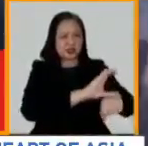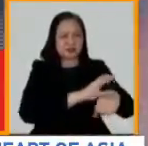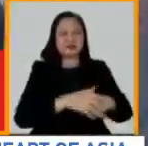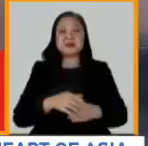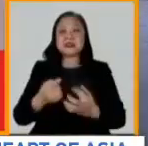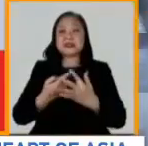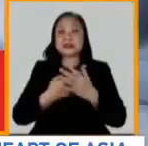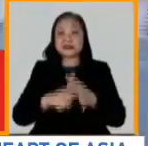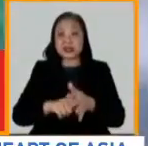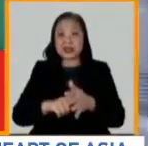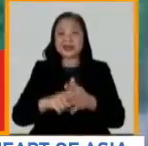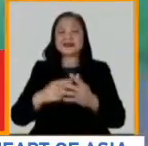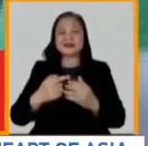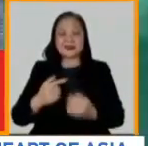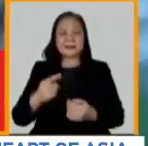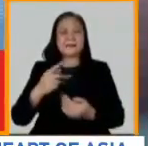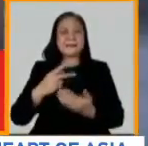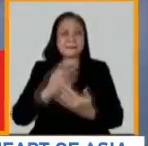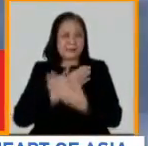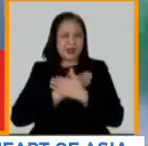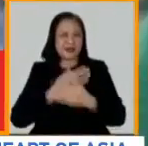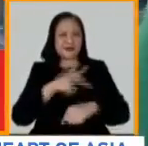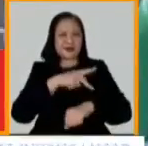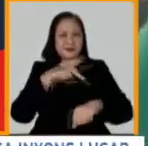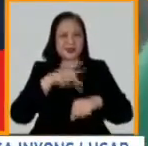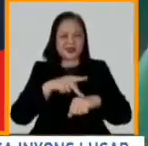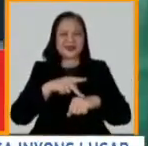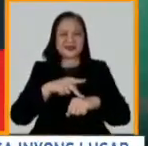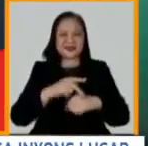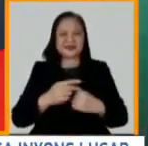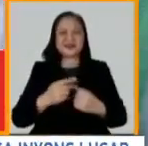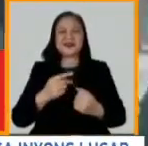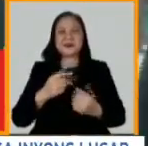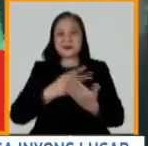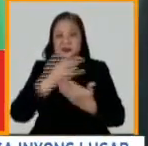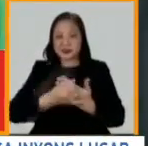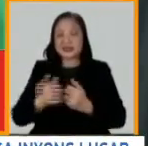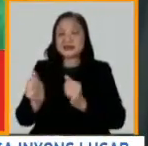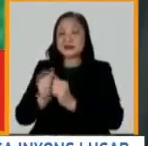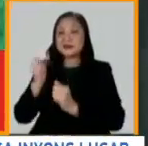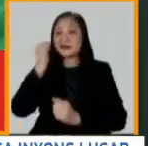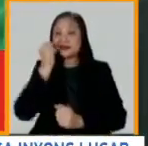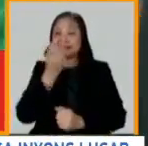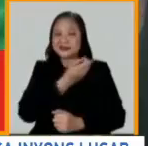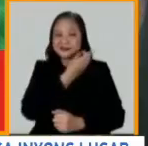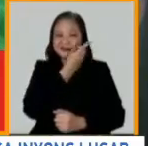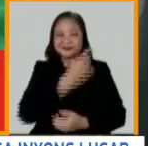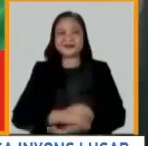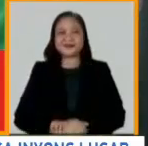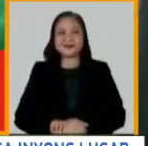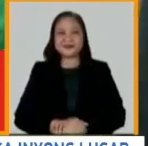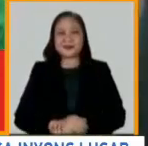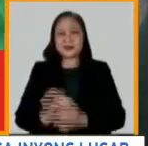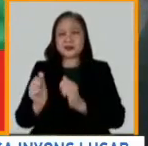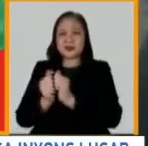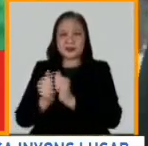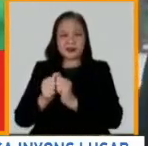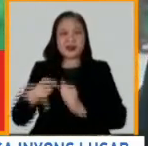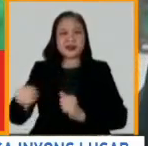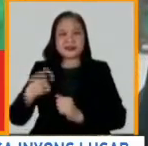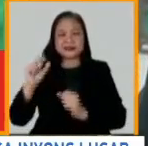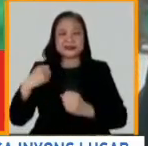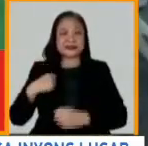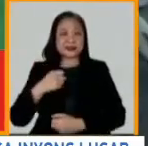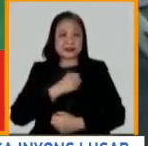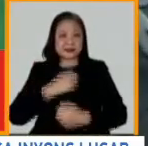ride sa pangungunan ni Vice Presidential Aspirant Mayor Inday Sara Duterte. Kasama nito ang senatorial aspirants sa sina